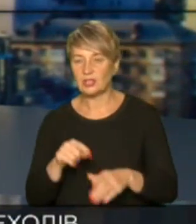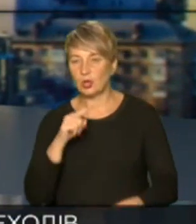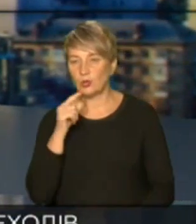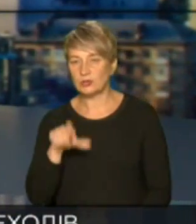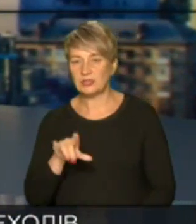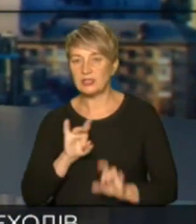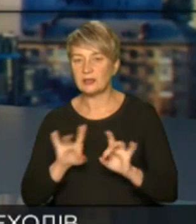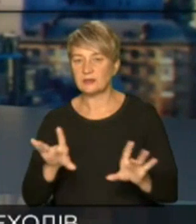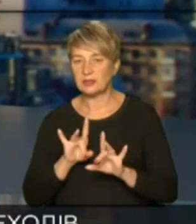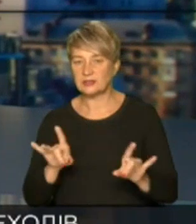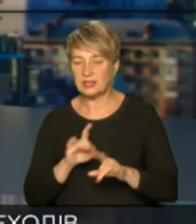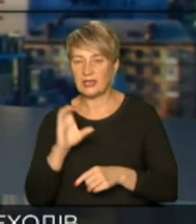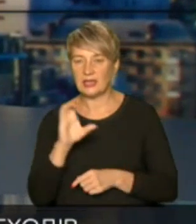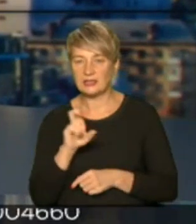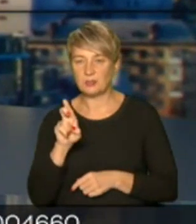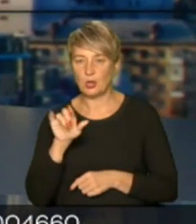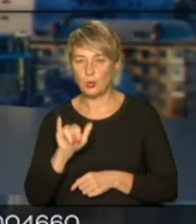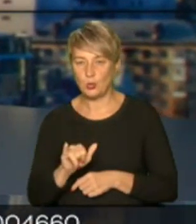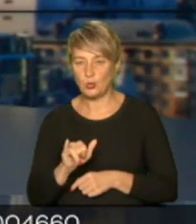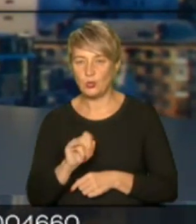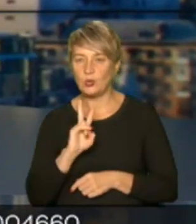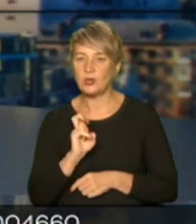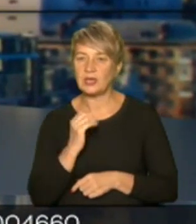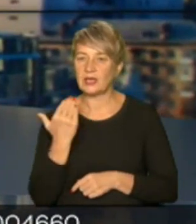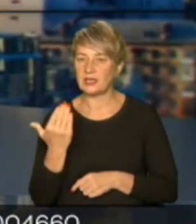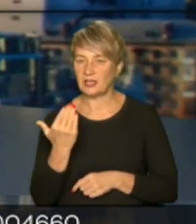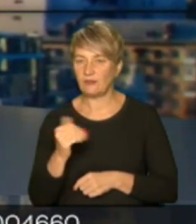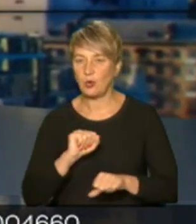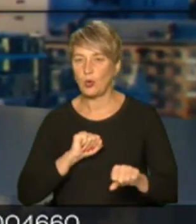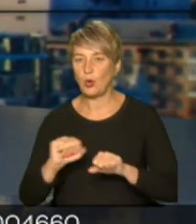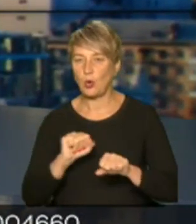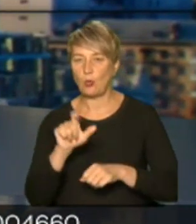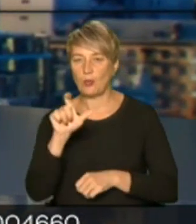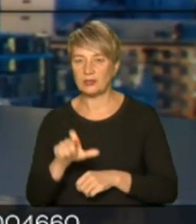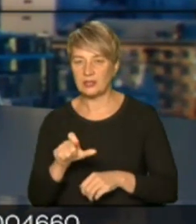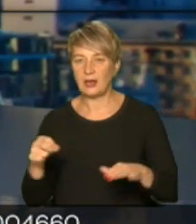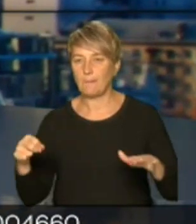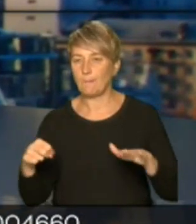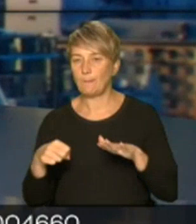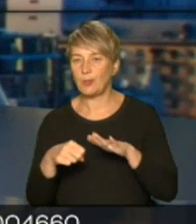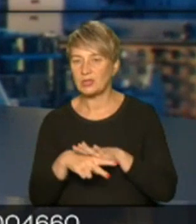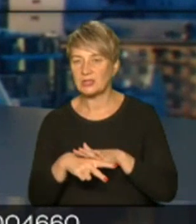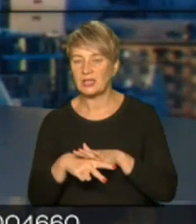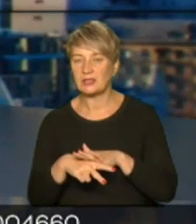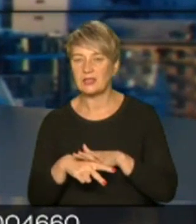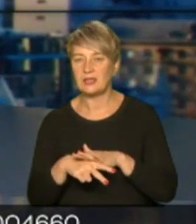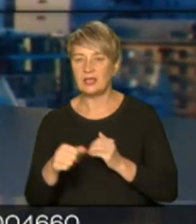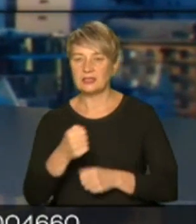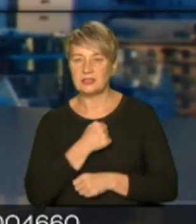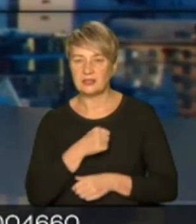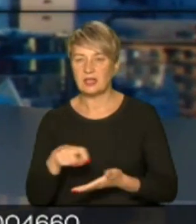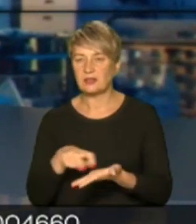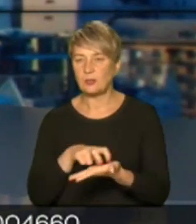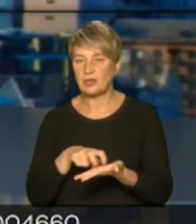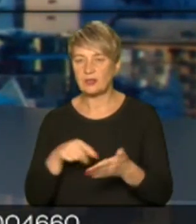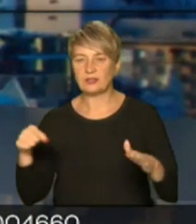розповів Службі безпеці України, як його командири покидали своїх солдатів та боягузливо